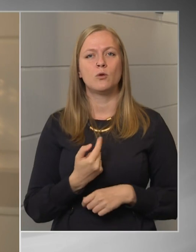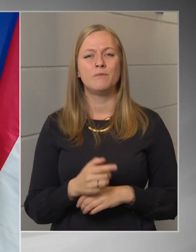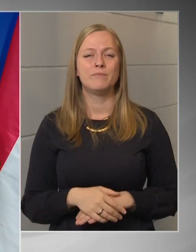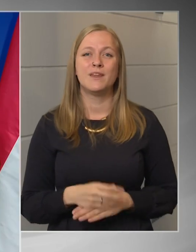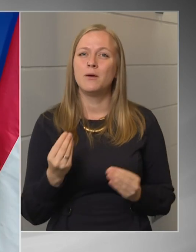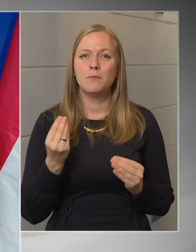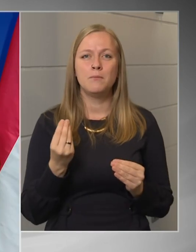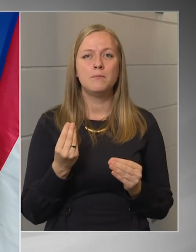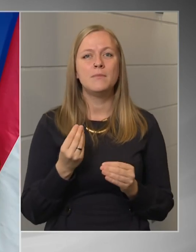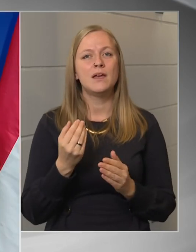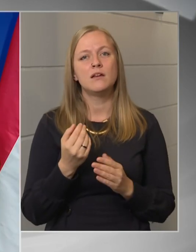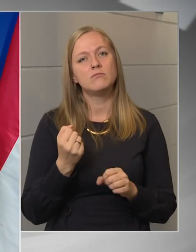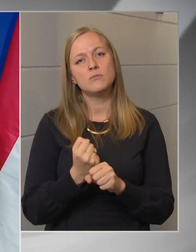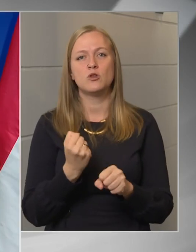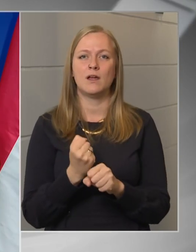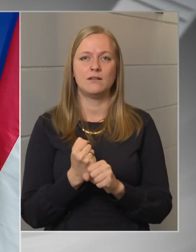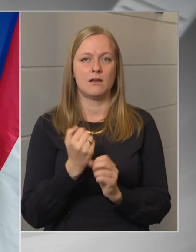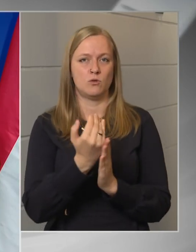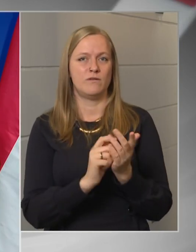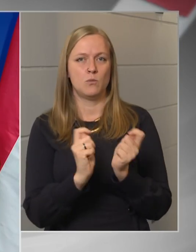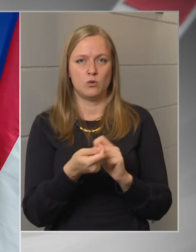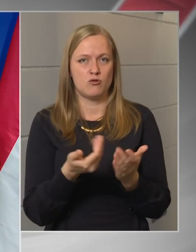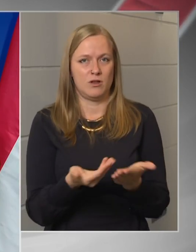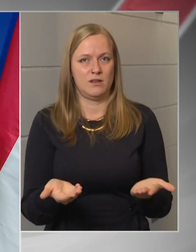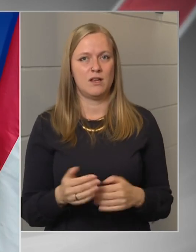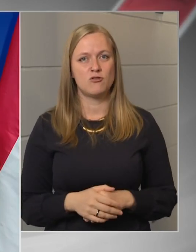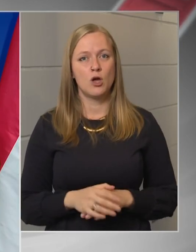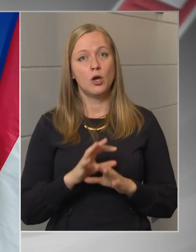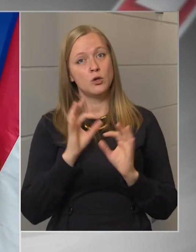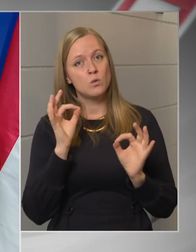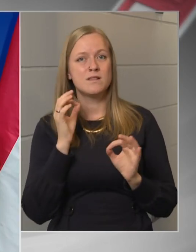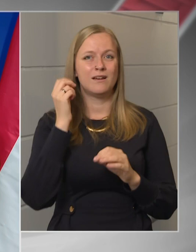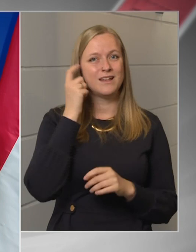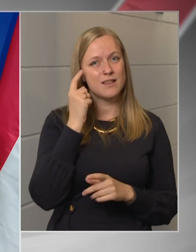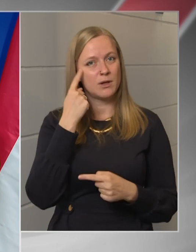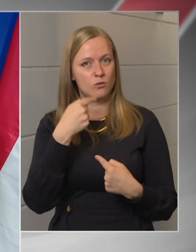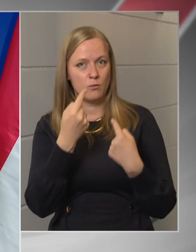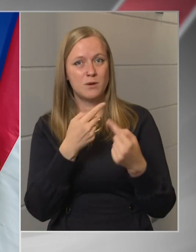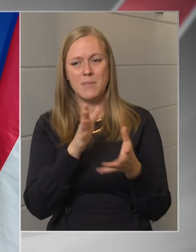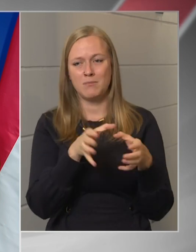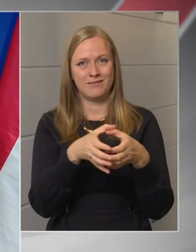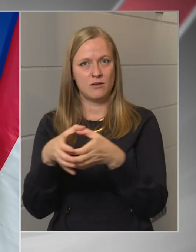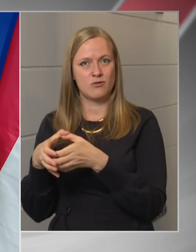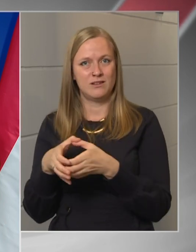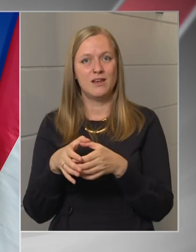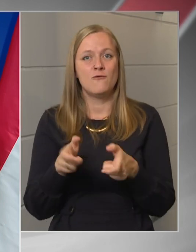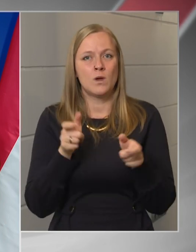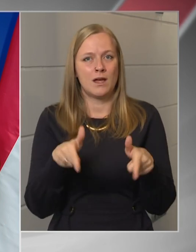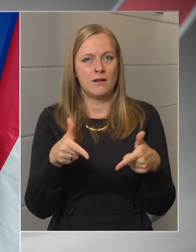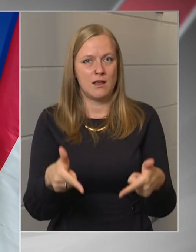járták ki ezt a törvénymódosítást? Azért járták ki. Józan észterőn meg tudja mondani, hogy egy bármilyen testületnél, ahol a